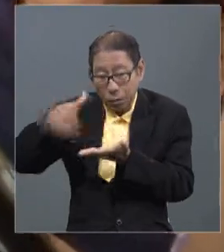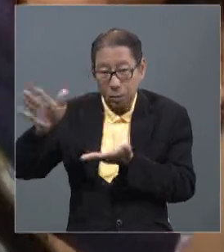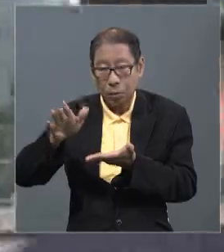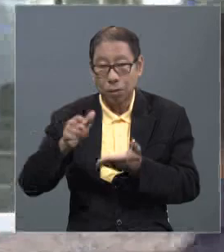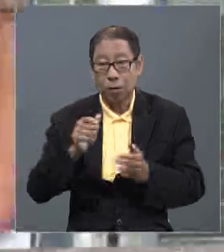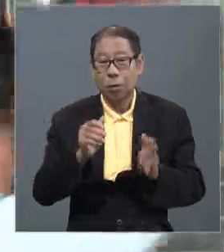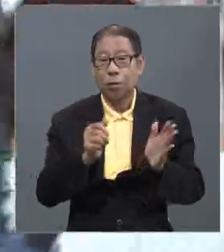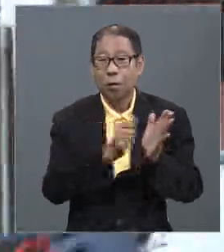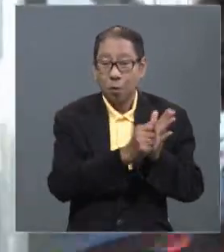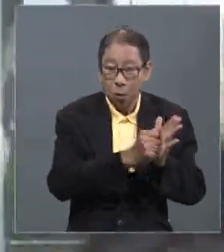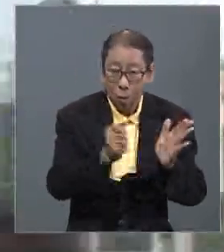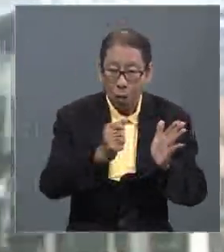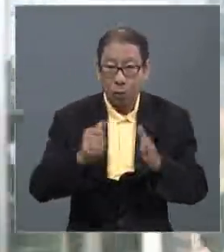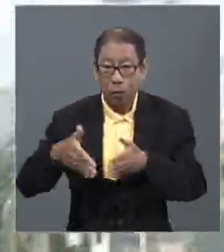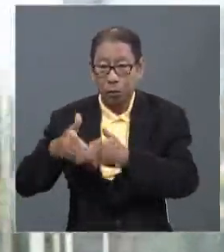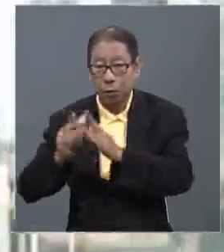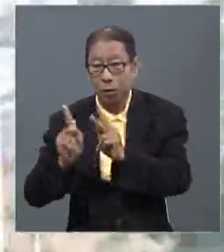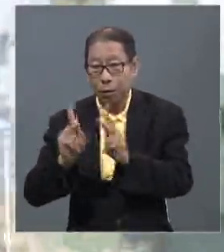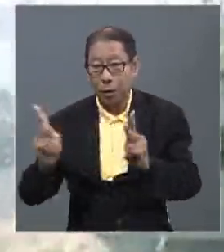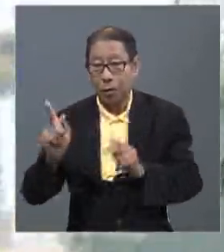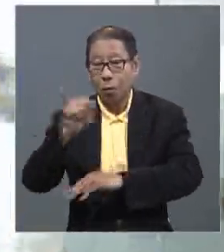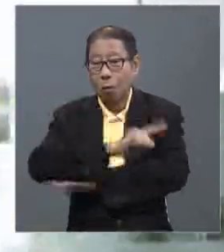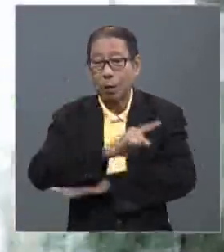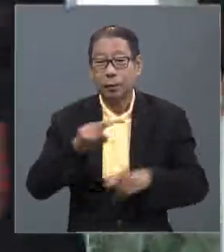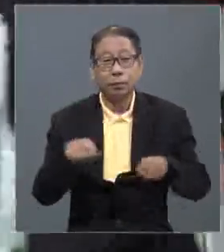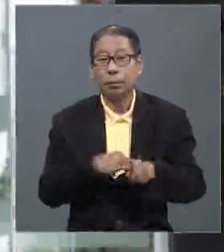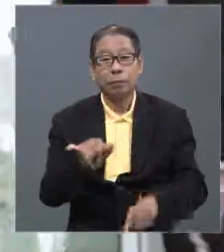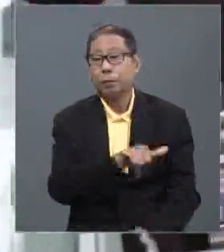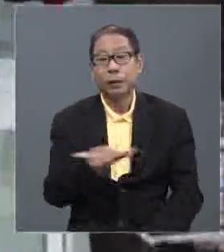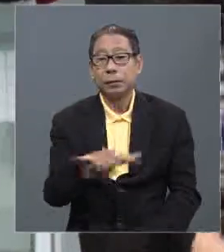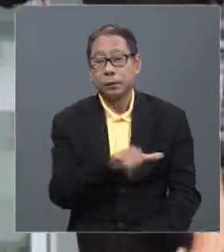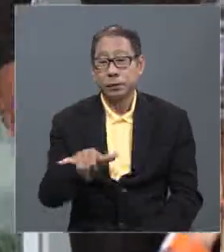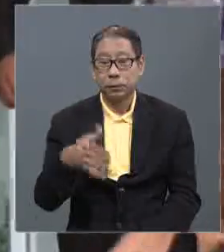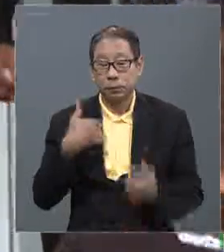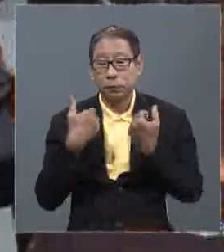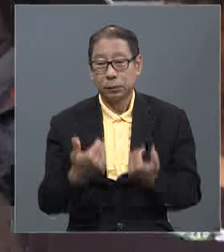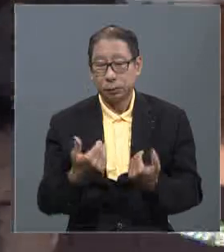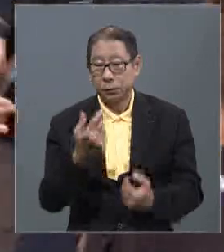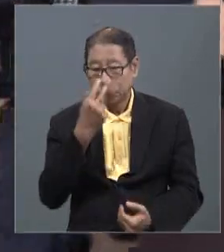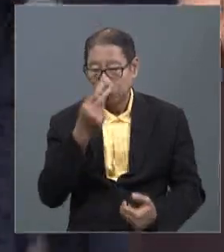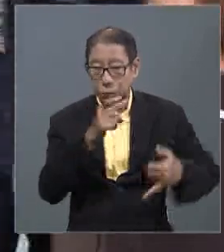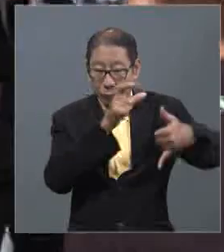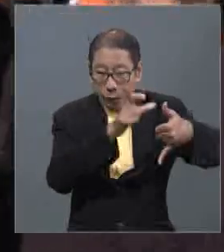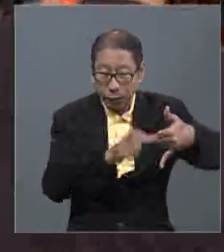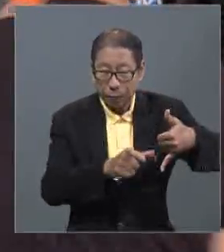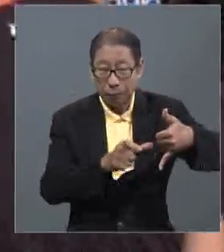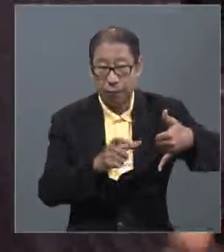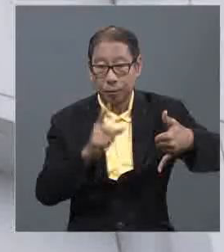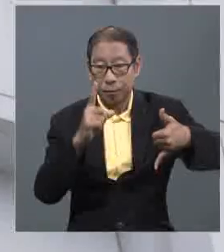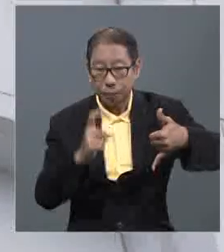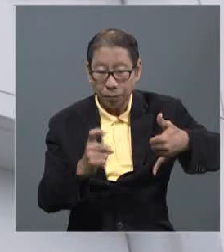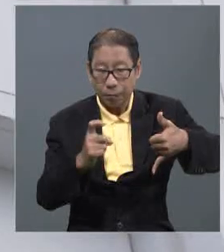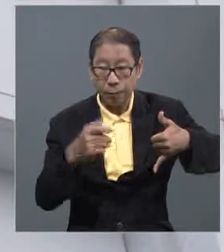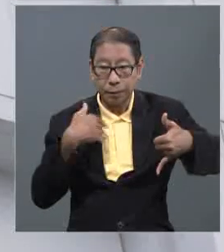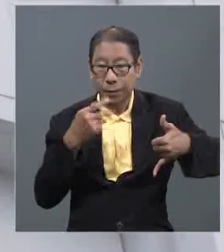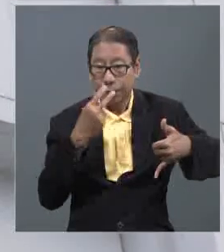การในวันเดียวกันเนี่ยบิ๊กต่ายตอบครับว่ามีนักกฎหมายออกมาแสดงความเห็นเรื่องนี้มากมายต้องดูพฤติกรรมความร้ายแรงของคดีด้วยมาประกอบ